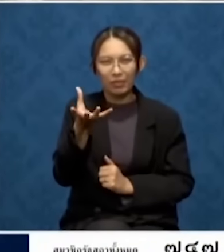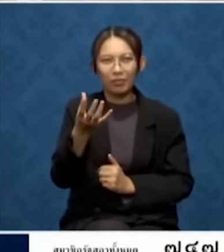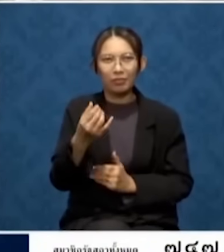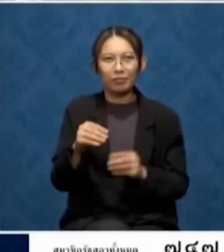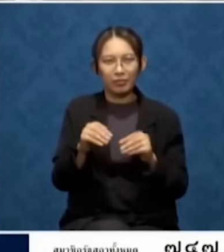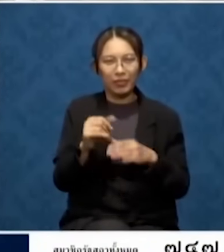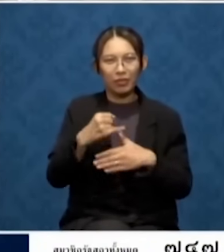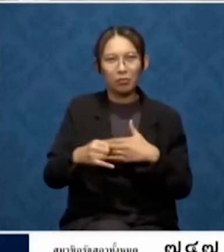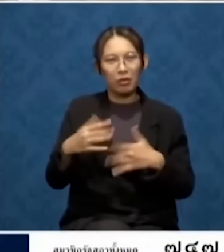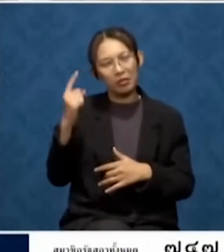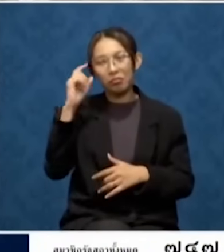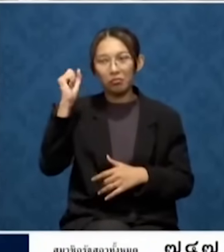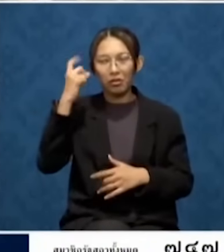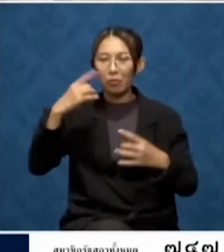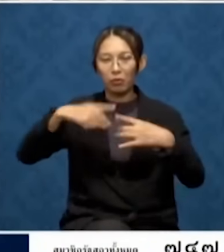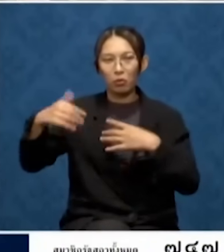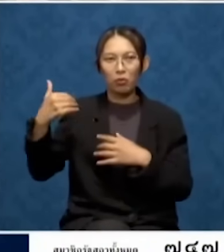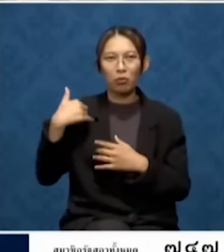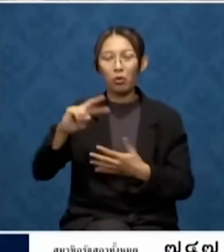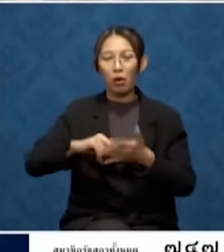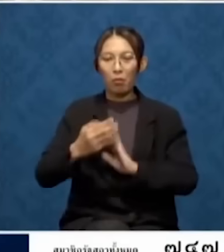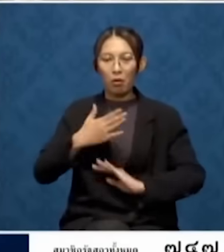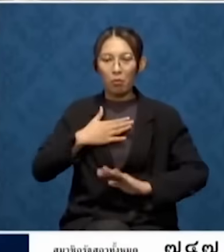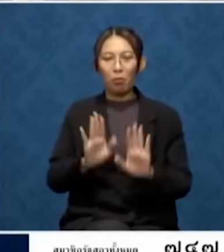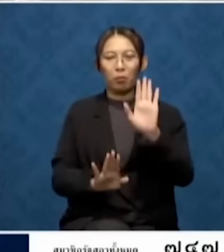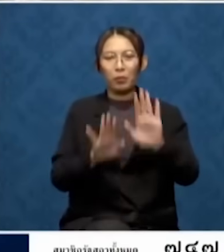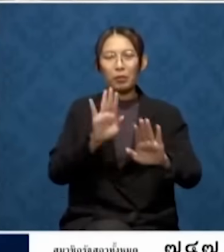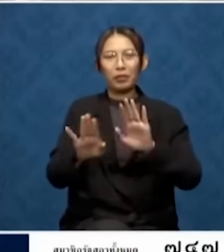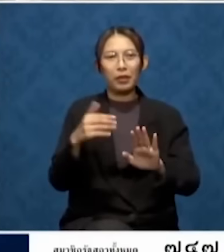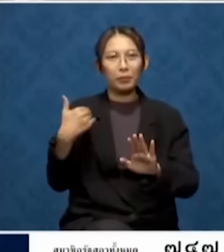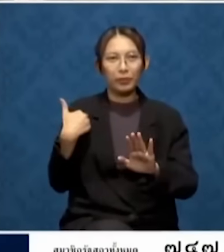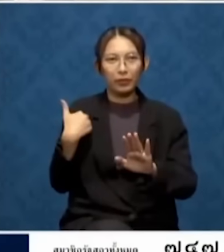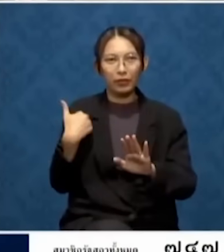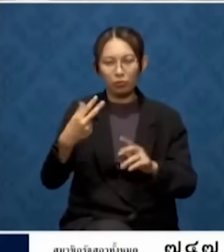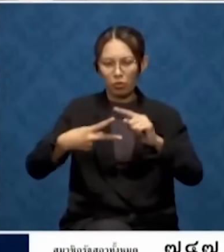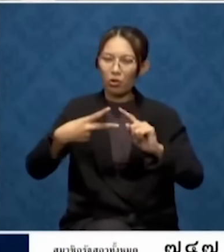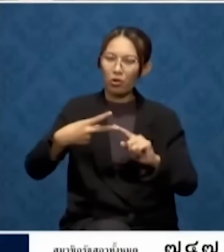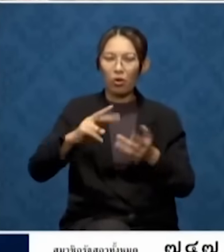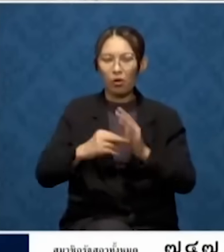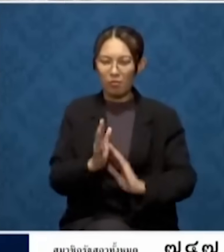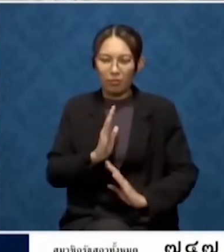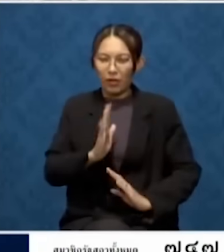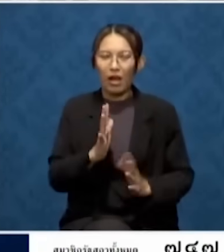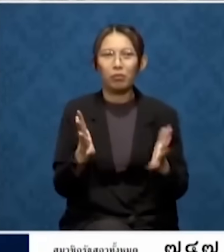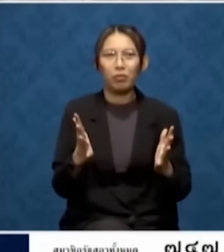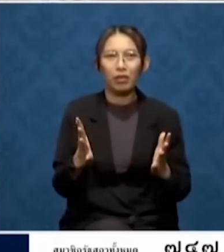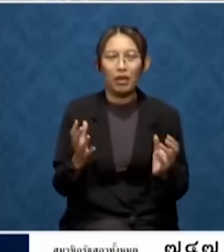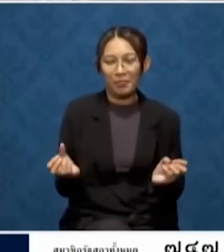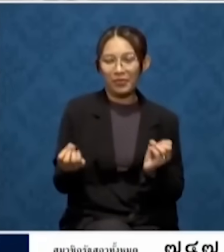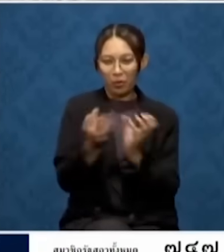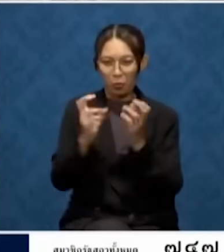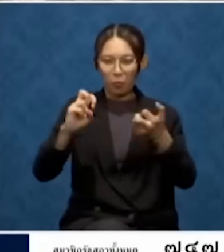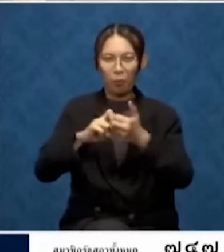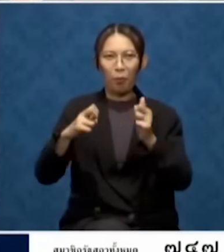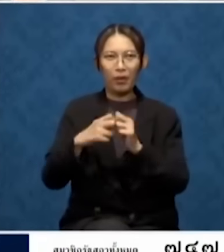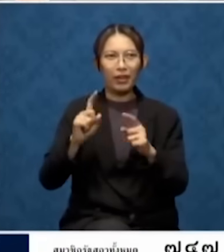ใจคาดเคลื่อนกันนะครับผมพูดถึงเปรียบเทียบว่า2กรณีอย่างนี้มันเป็นการไม่เป็นกลางในการปฏิบัติหน้าที่และมันก่อเกิดปัญหาในการวางบร